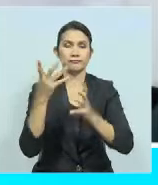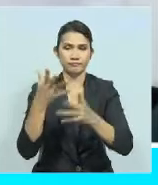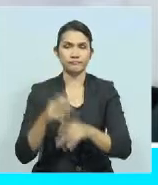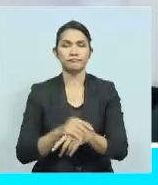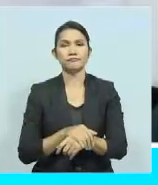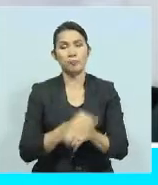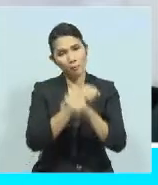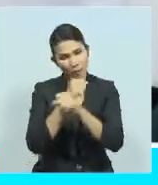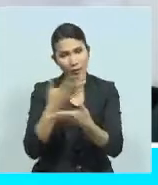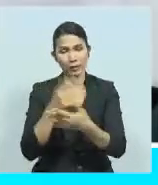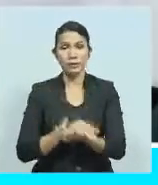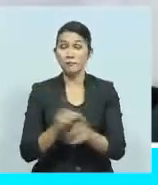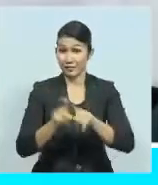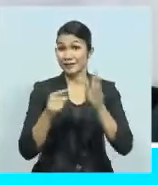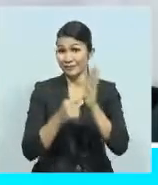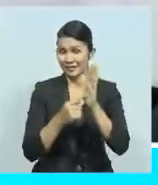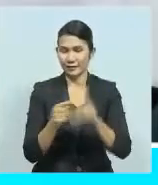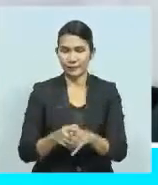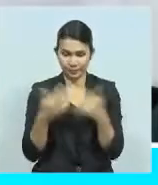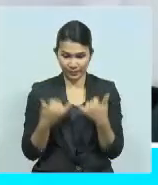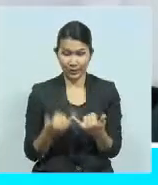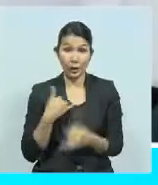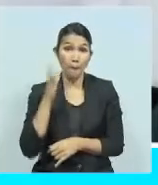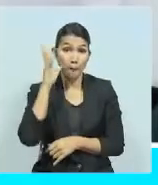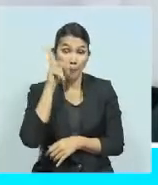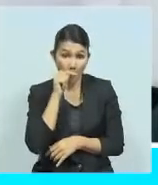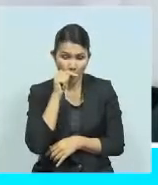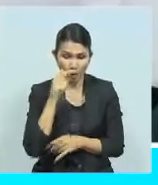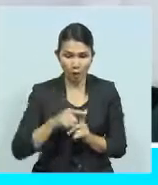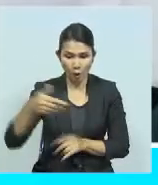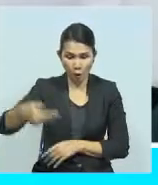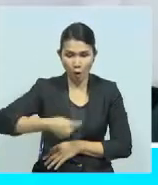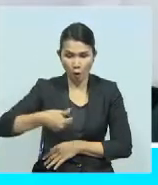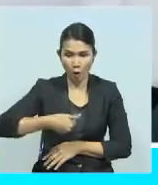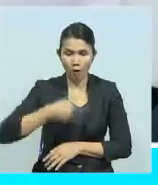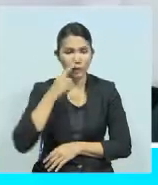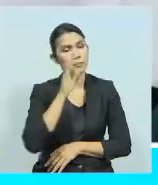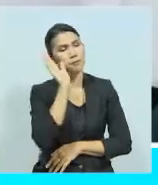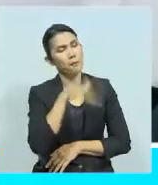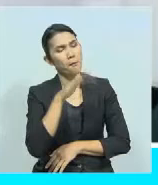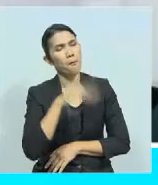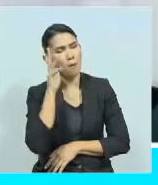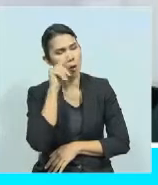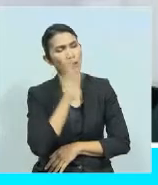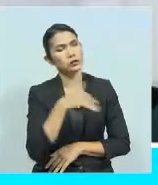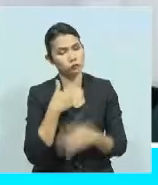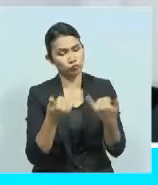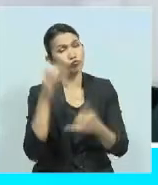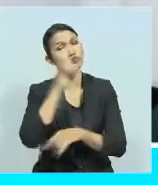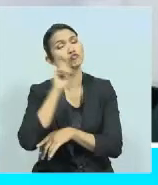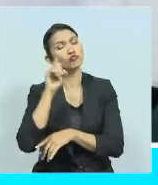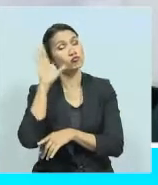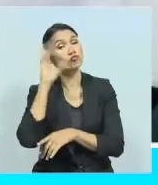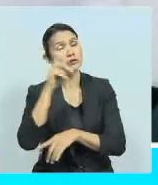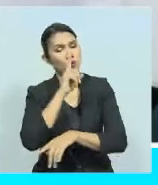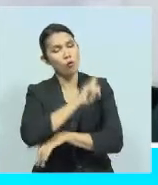พ่อคุณแม่ควรจะพูดยังไงคะอย่างวันนี้อย่างสมมติว่าคุณพ่อคุณแม่คุณลูกมาขออนุญาตบอกว่าอ้าวคุณพ่อคุณแม่คะวันพรุ่งนี้วันว